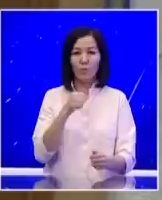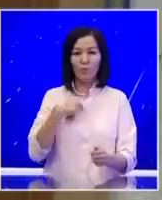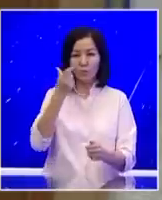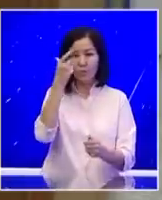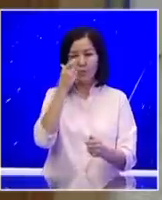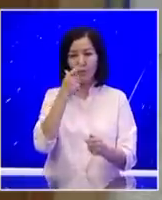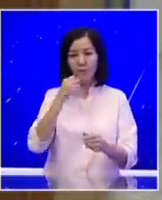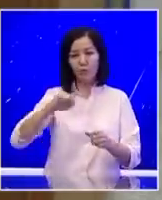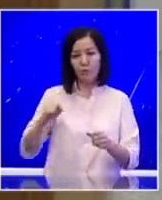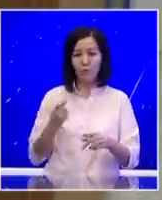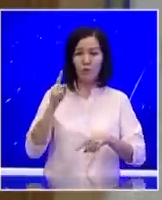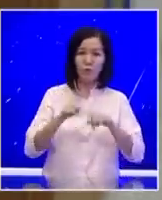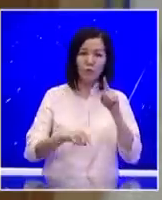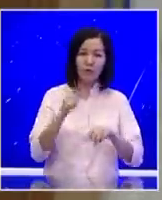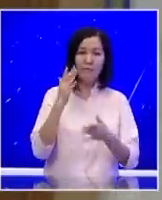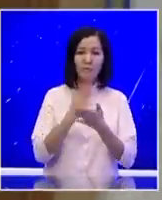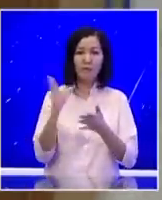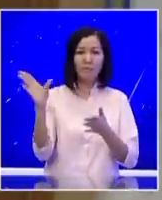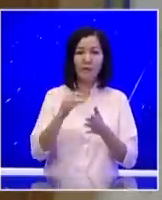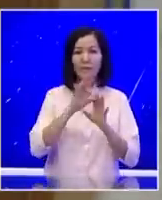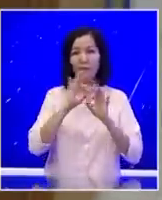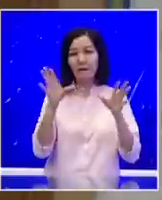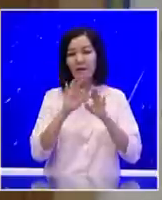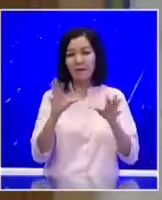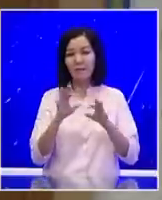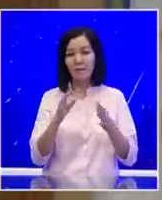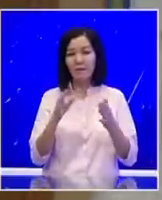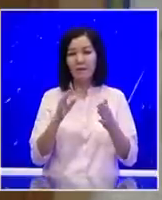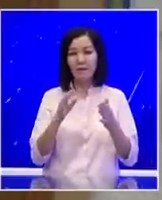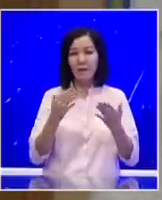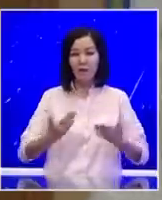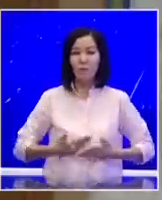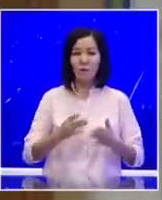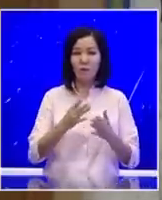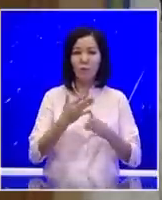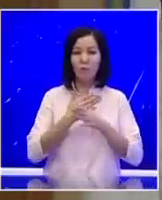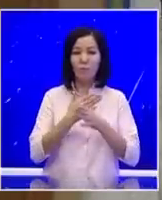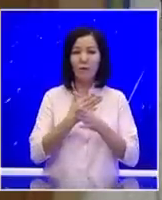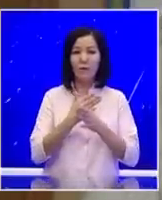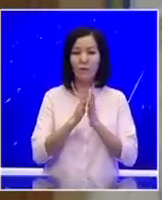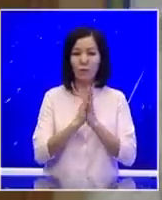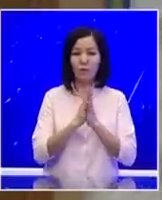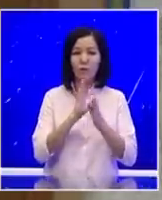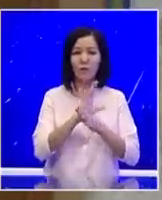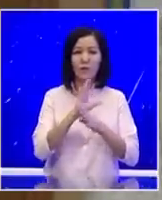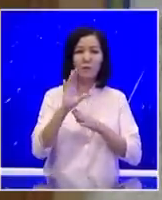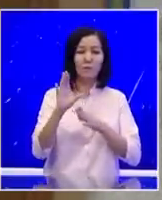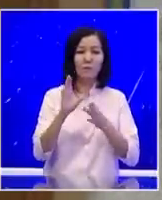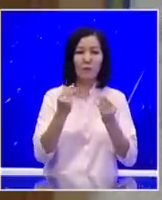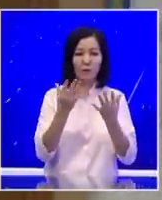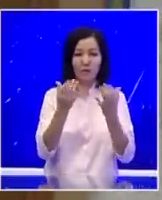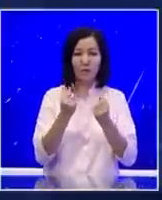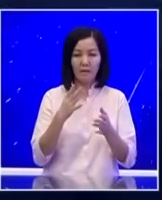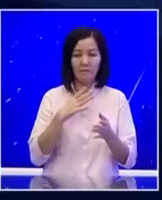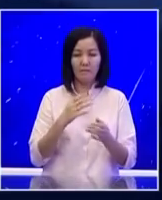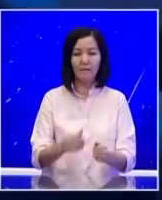туыс достарым бар, олардың барлықтарына айтып, осындай әлеуметтік көмекке олар да өздерінің өтініштерін беріп, жаңағы ақшаларын алып жатқан